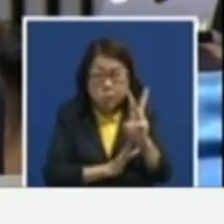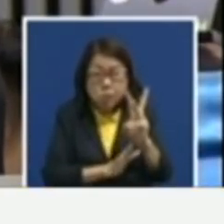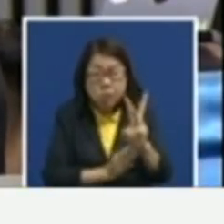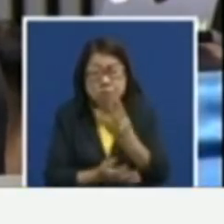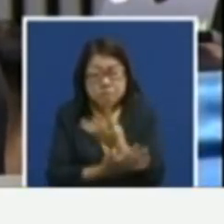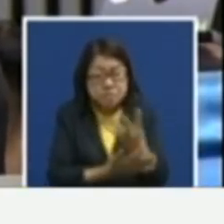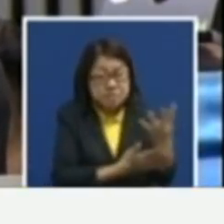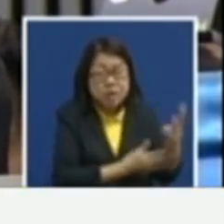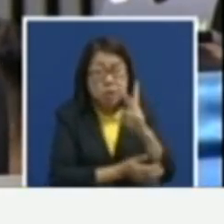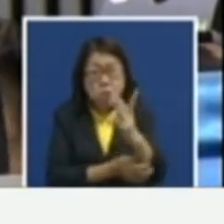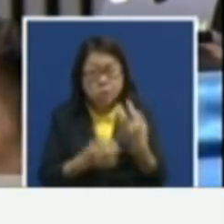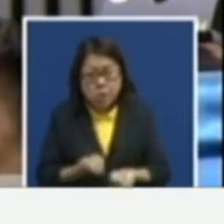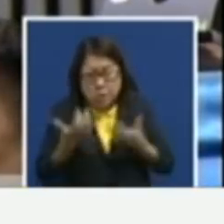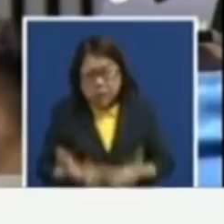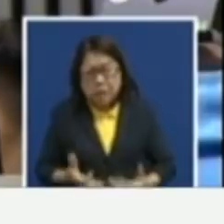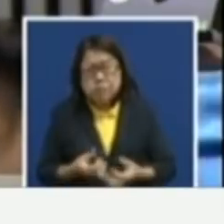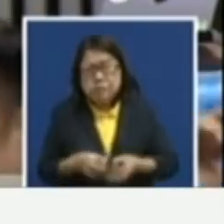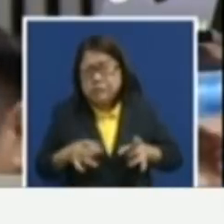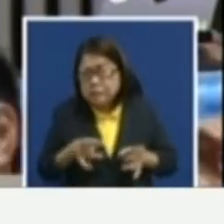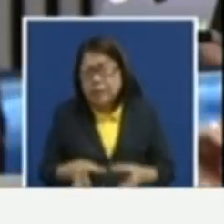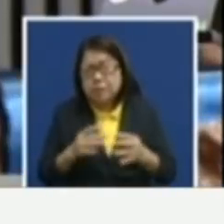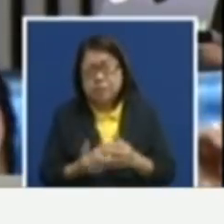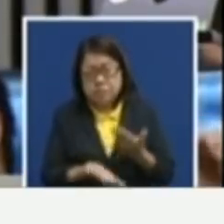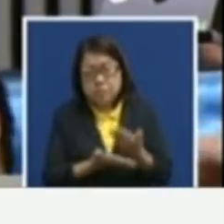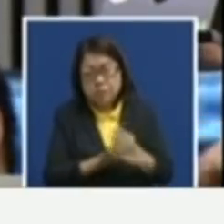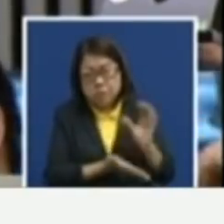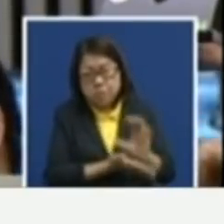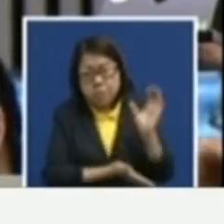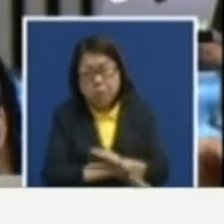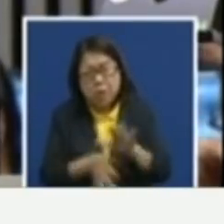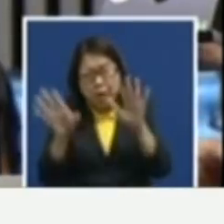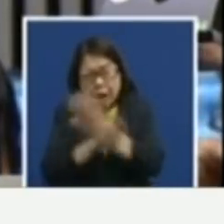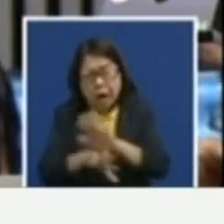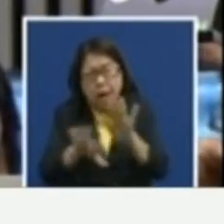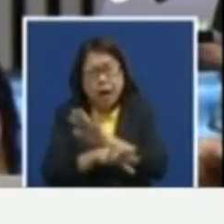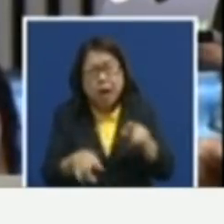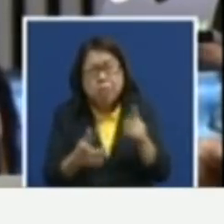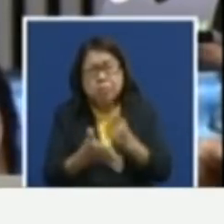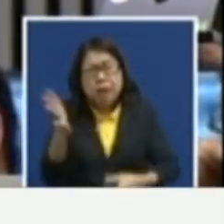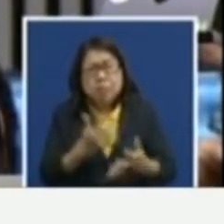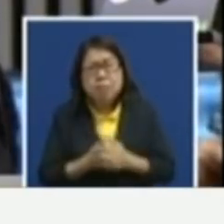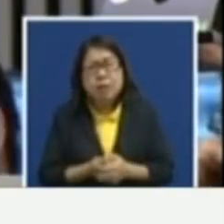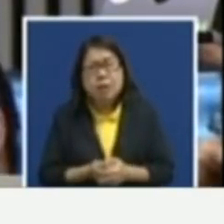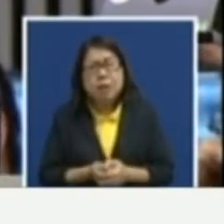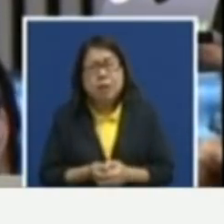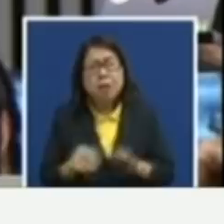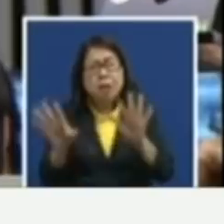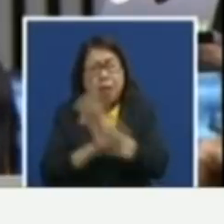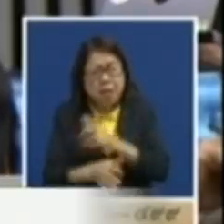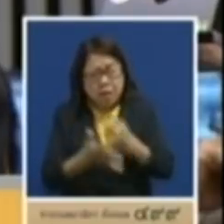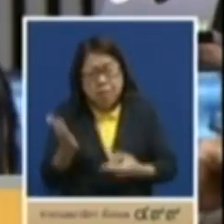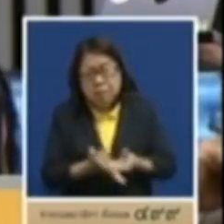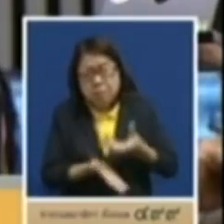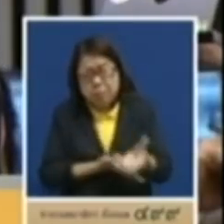ายมากที่สุดเลยนะคะกับงบประมาณที่ใช้ไปเนี่ยมันเหมือนศูนย์เปล่านะคะที่ฉันบอกว่าเลวร้ายเพราะอะไ